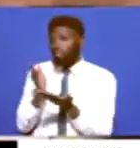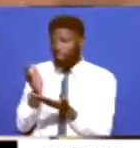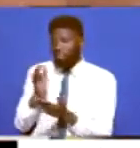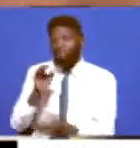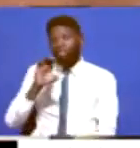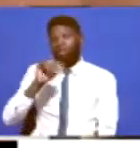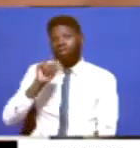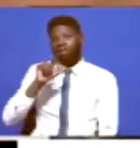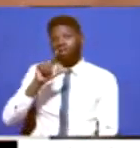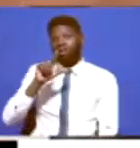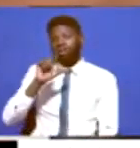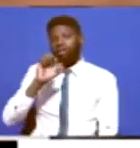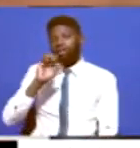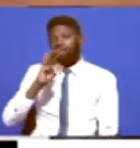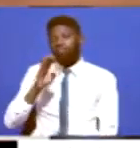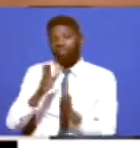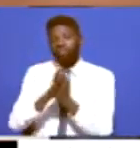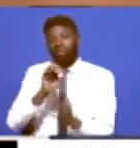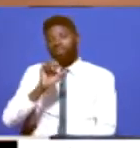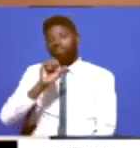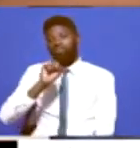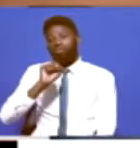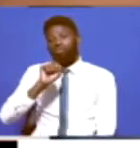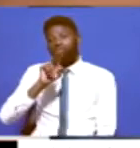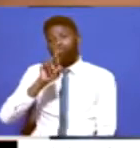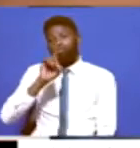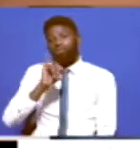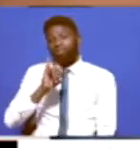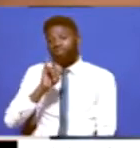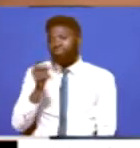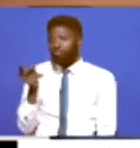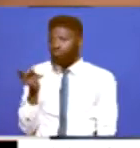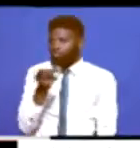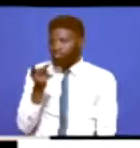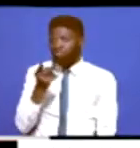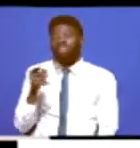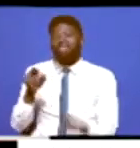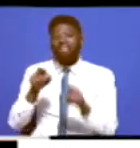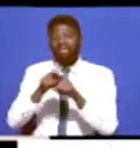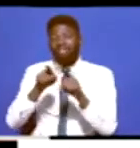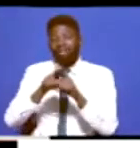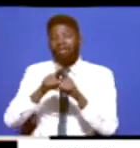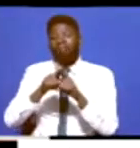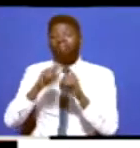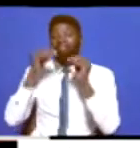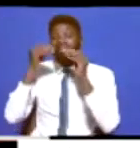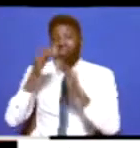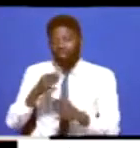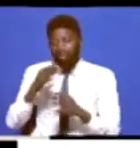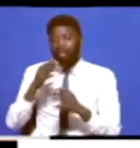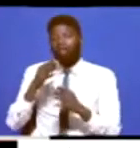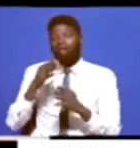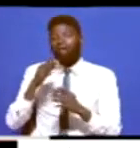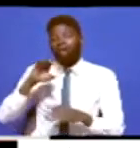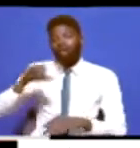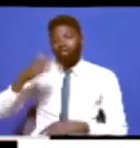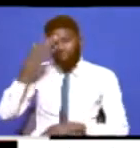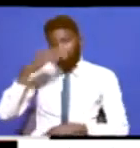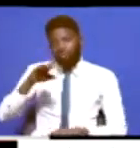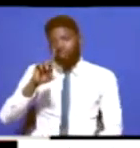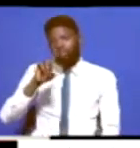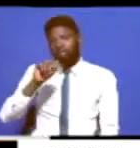his Kapseret counterpart Oscar Sudi, and the Uasin Gishu County Assembly Speaker David Kiplagat over the incident is